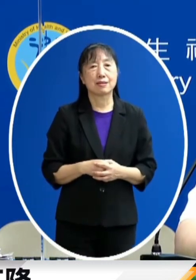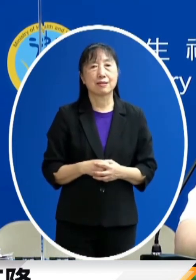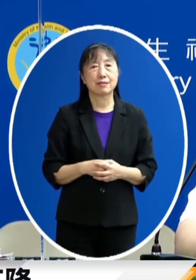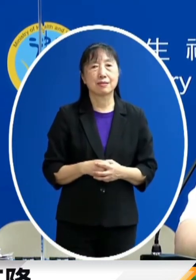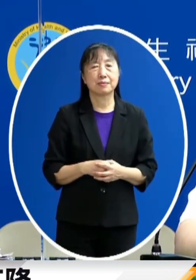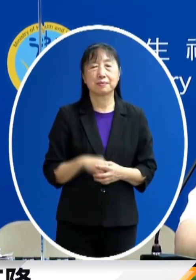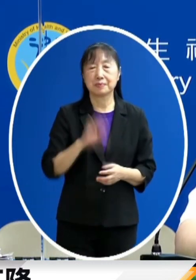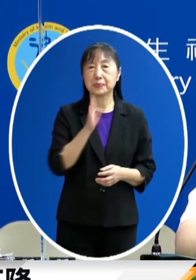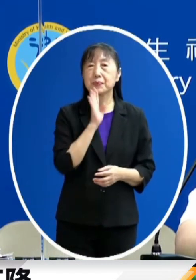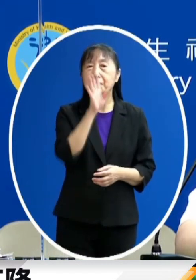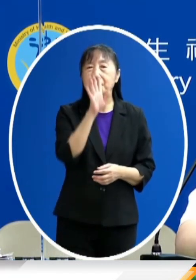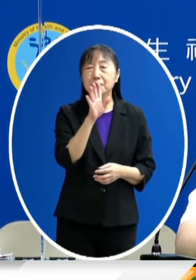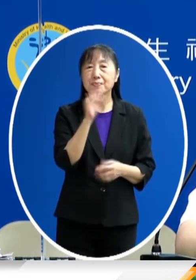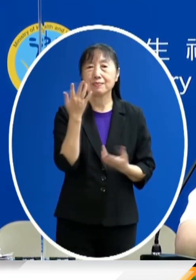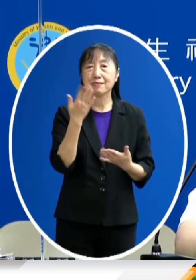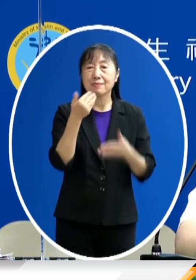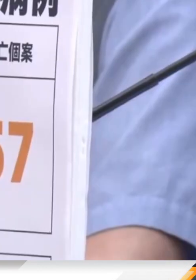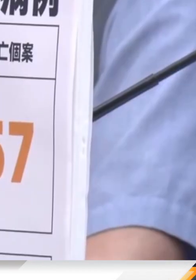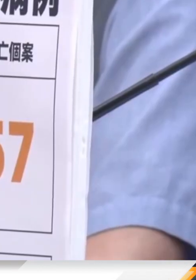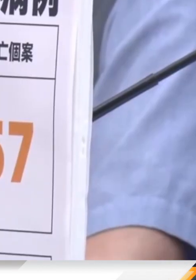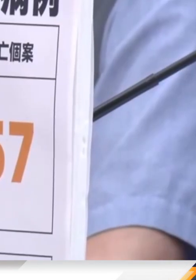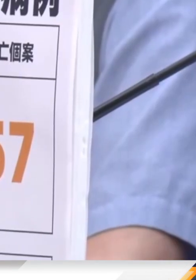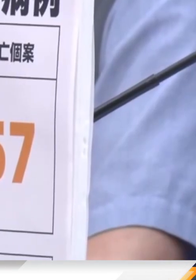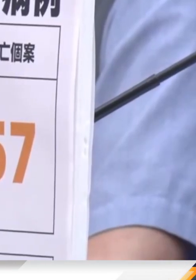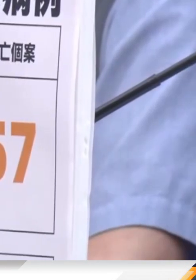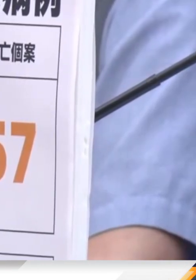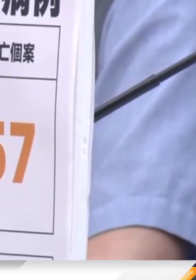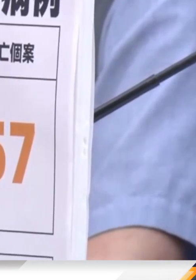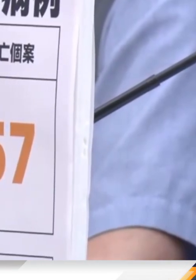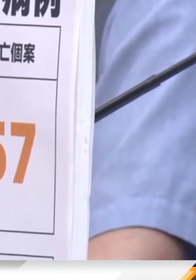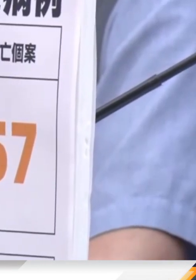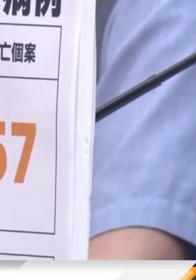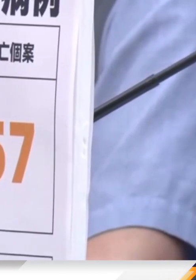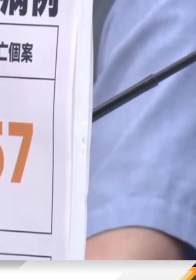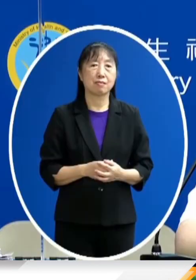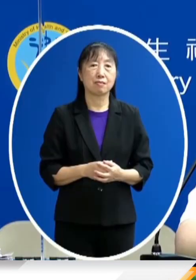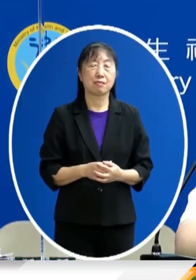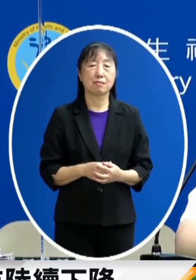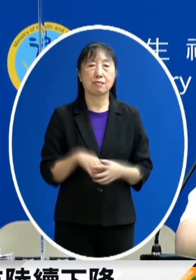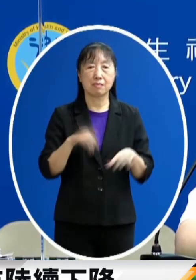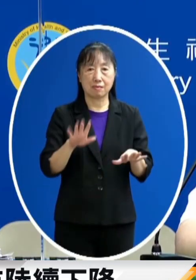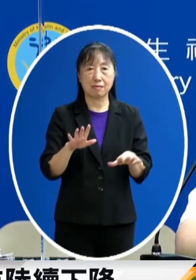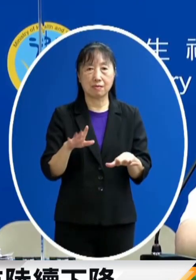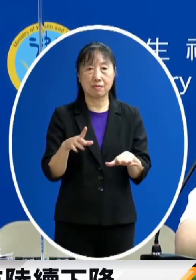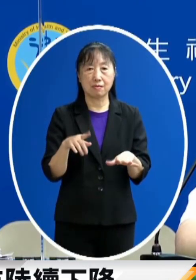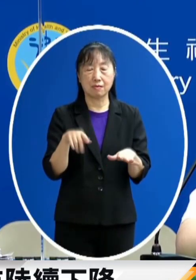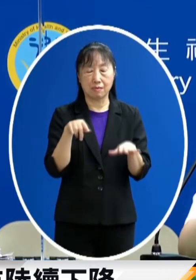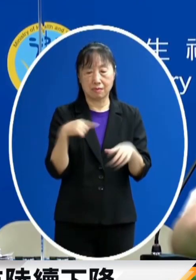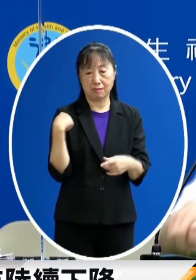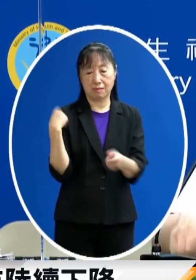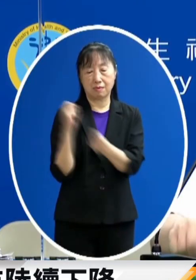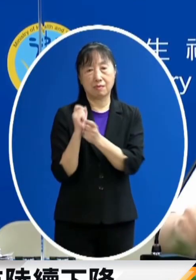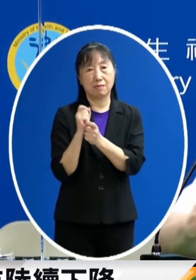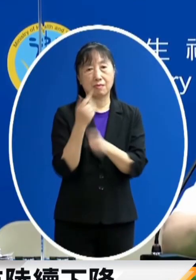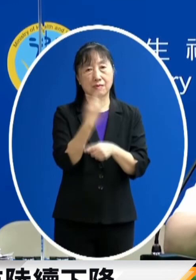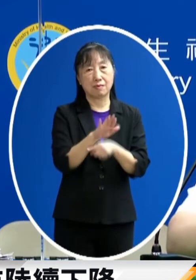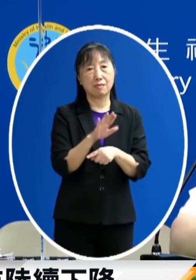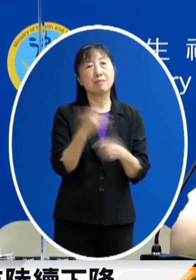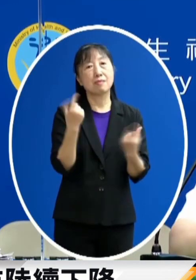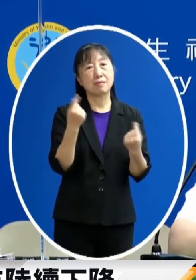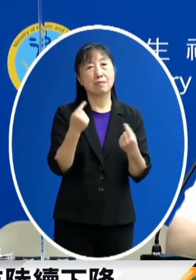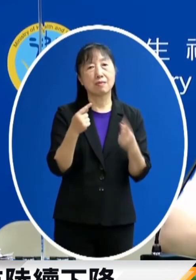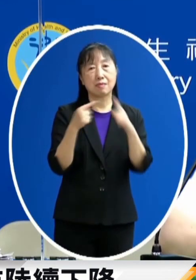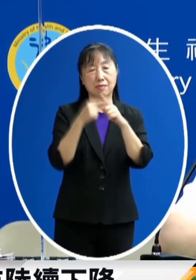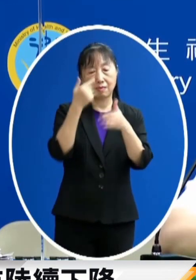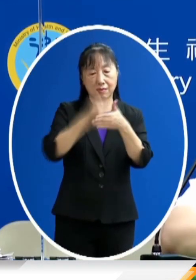的比较小幅度的这些下降。那死亡个案的话，那57个，那死亡这段时间看起来还是有陆续下